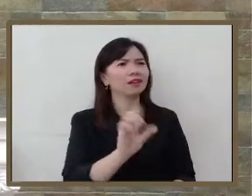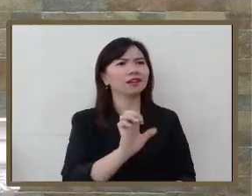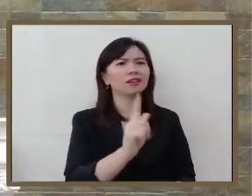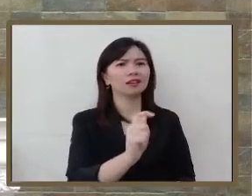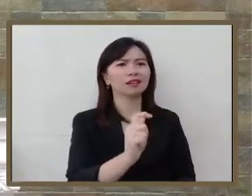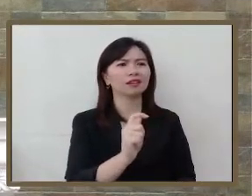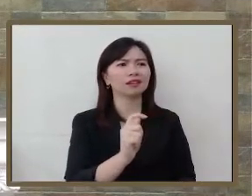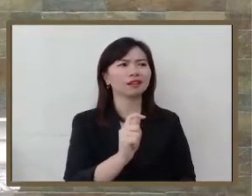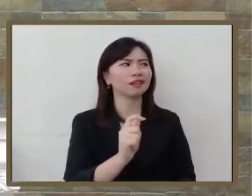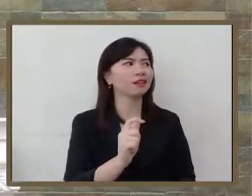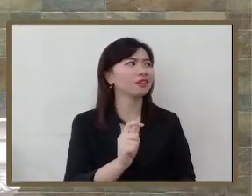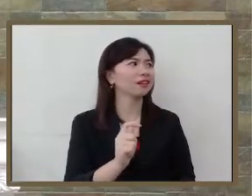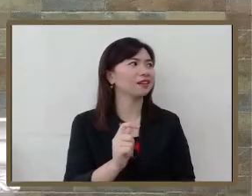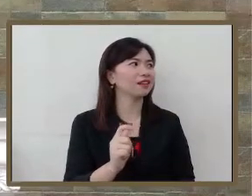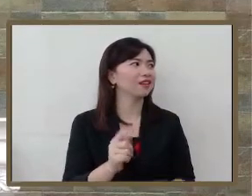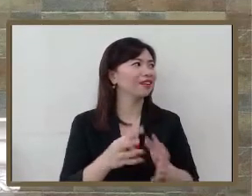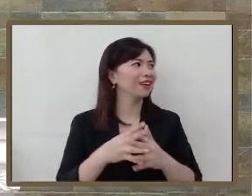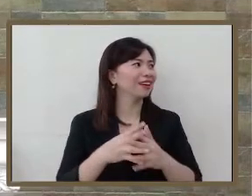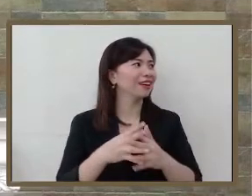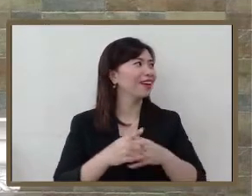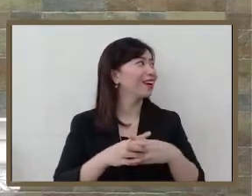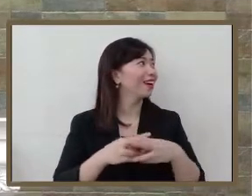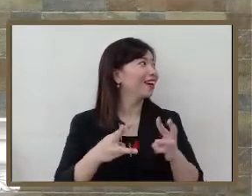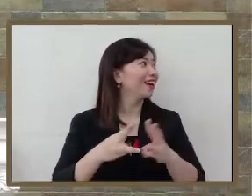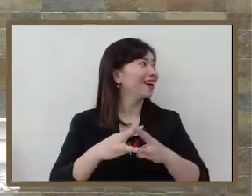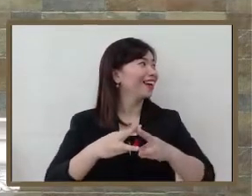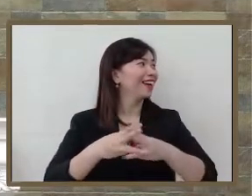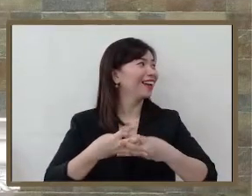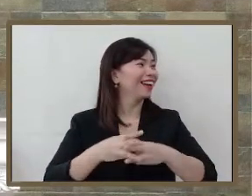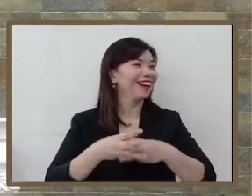wallet, maayos naman ang buhay mo bilang isang kabataan.